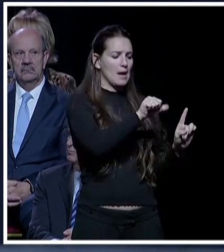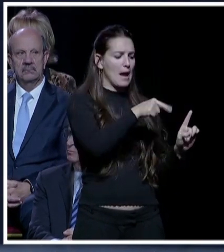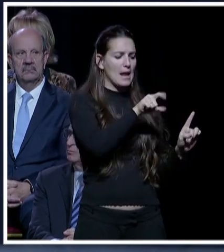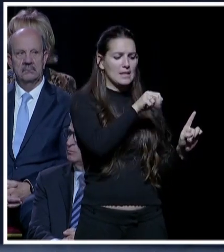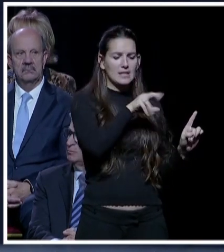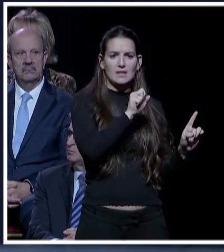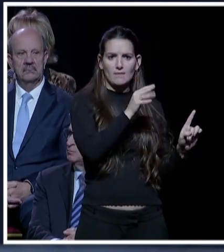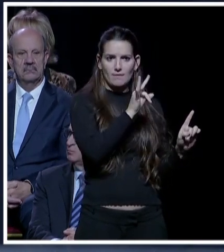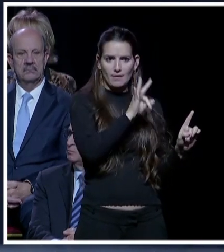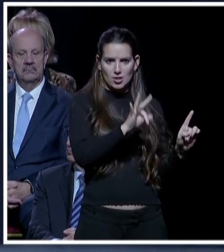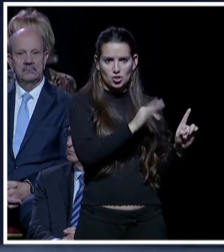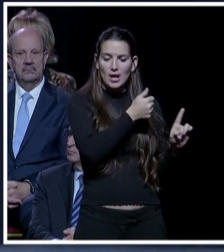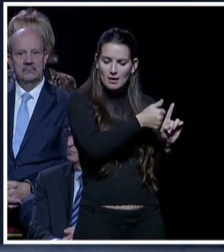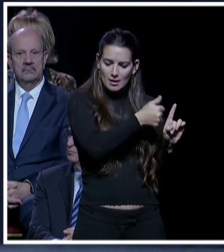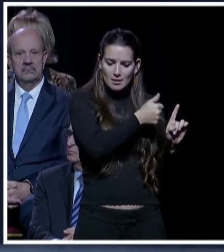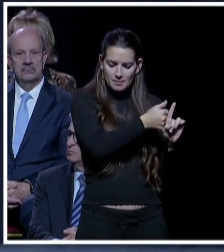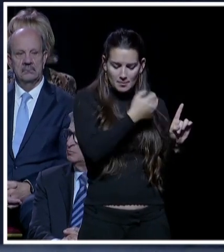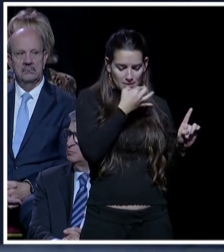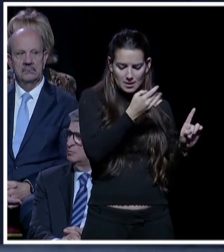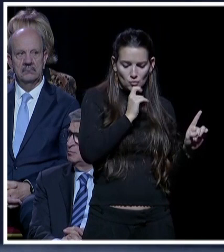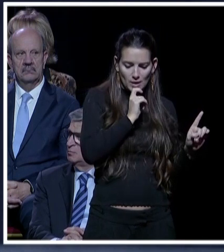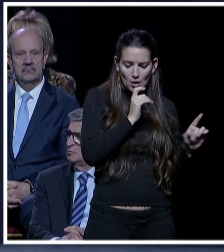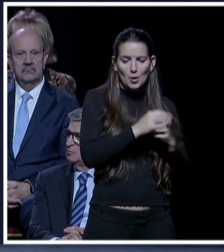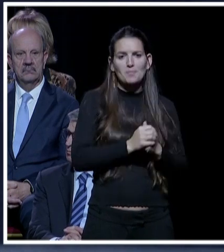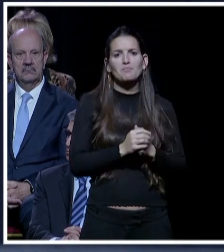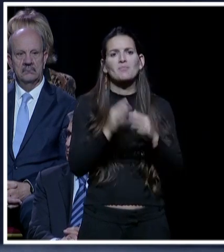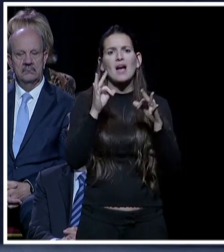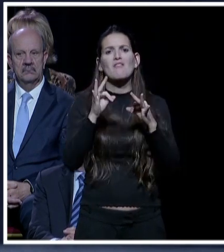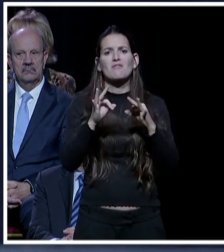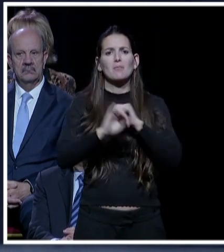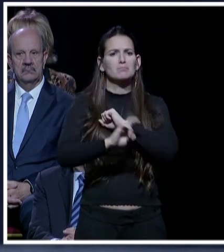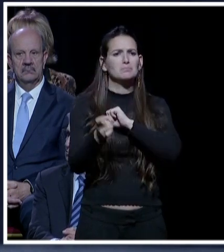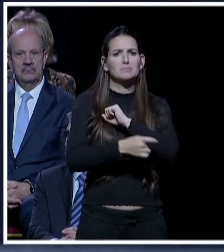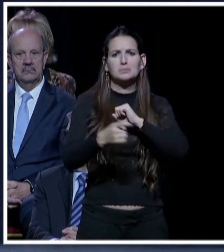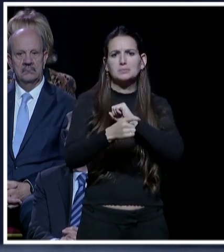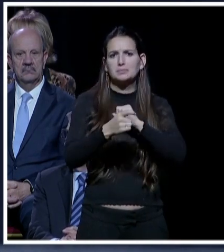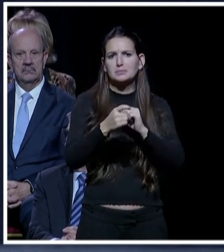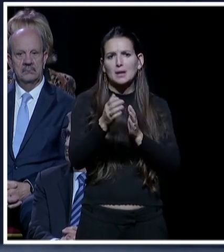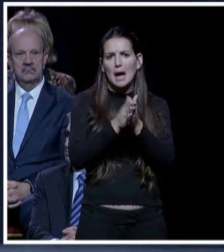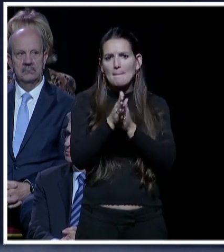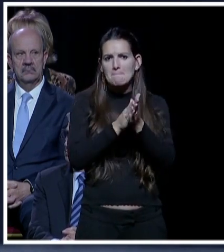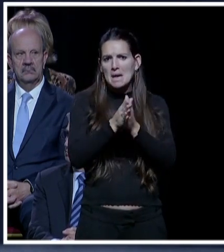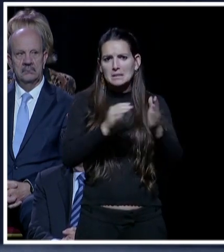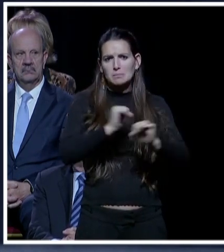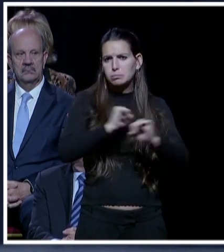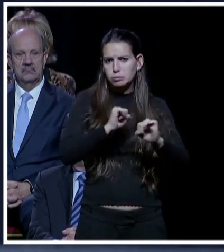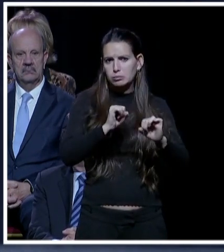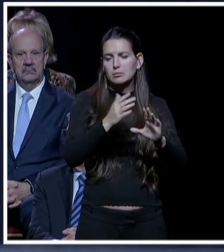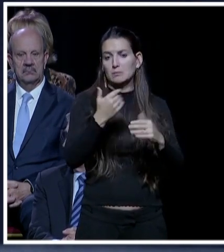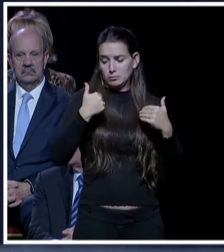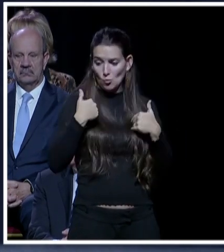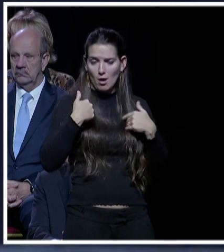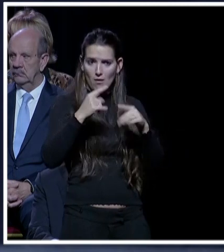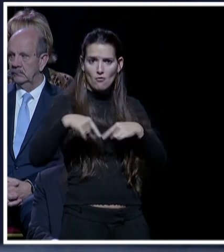voyage en Israël, quelques jours après l'attaque terroriste ignoble des barbares du Hamas. Eric s'y est rendu